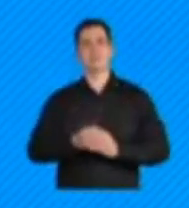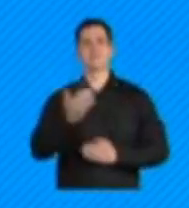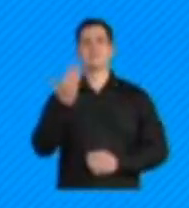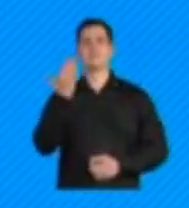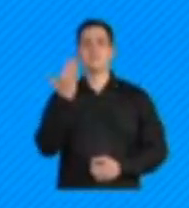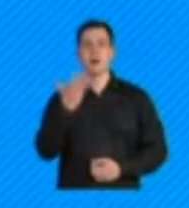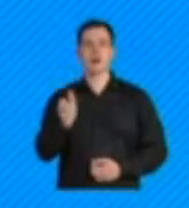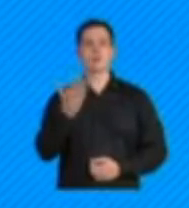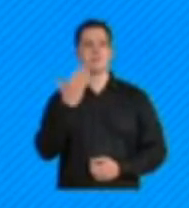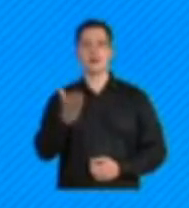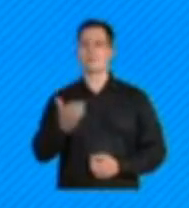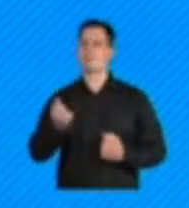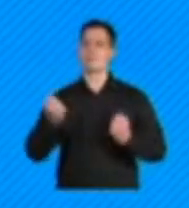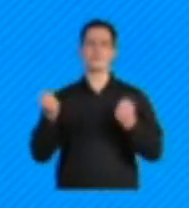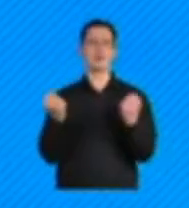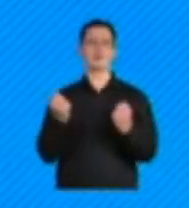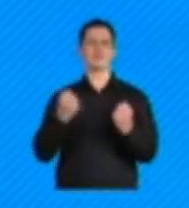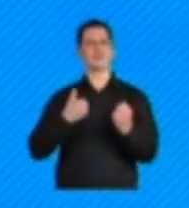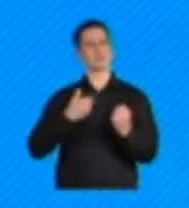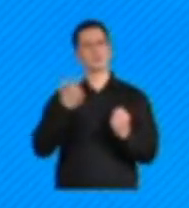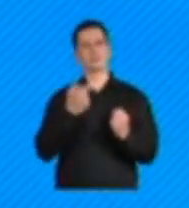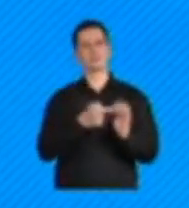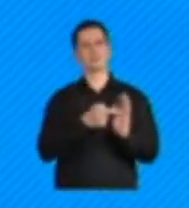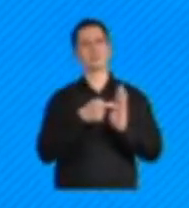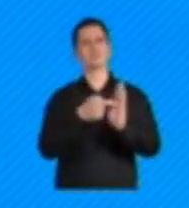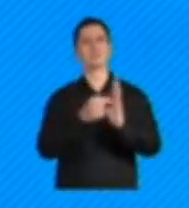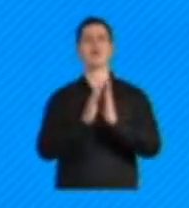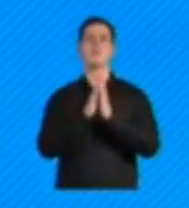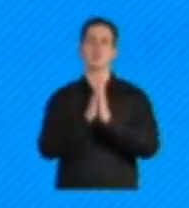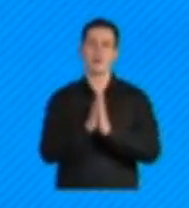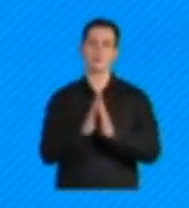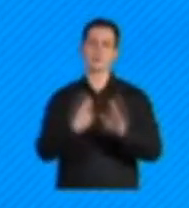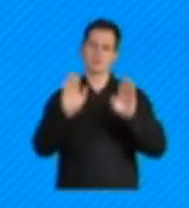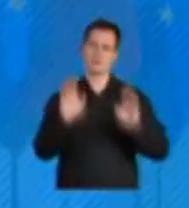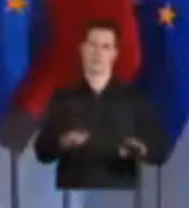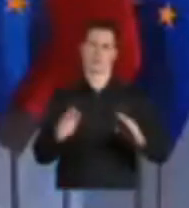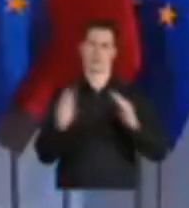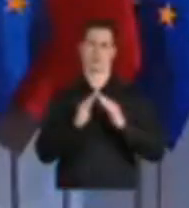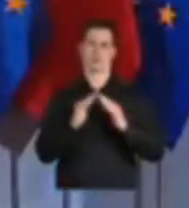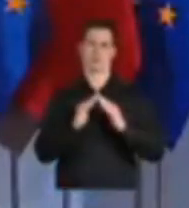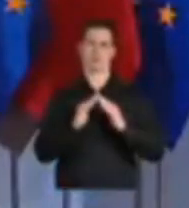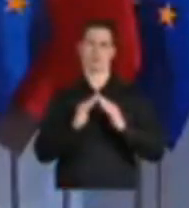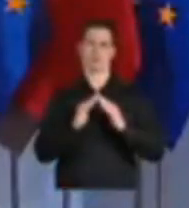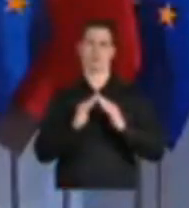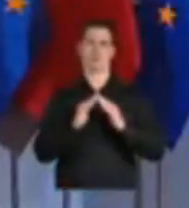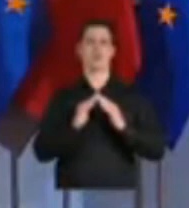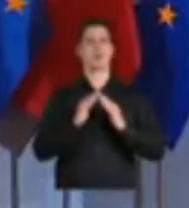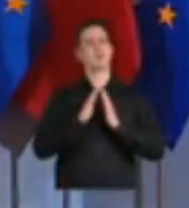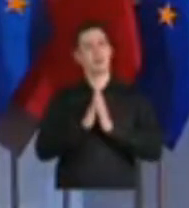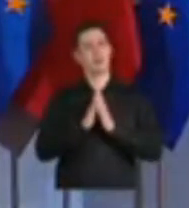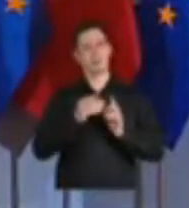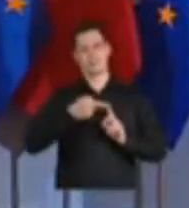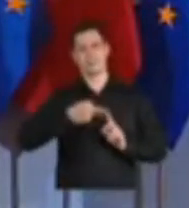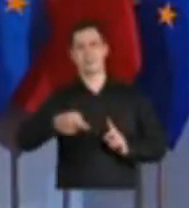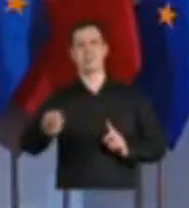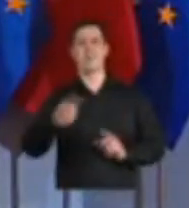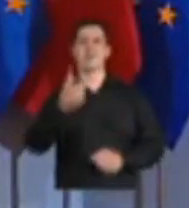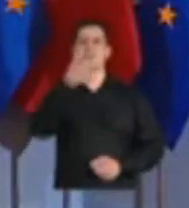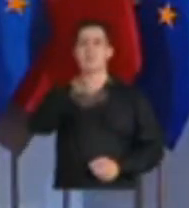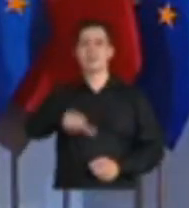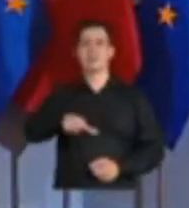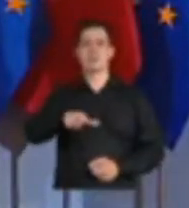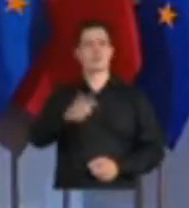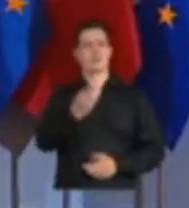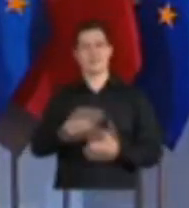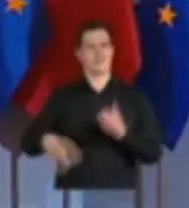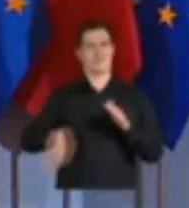bardzo, bardzo mocnej, żeby seniorzy pozostali w domu. Żeby przez co najmniej najbliższe